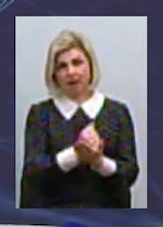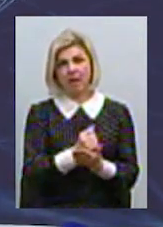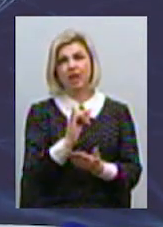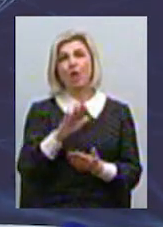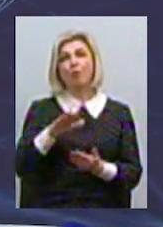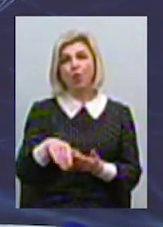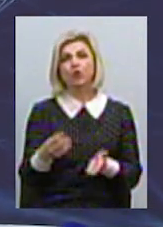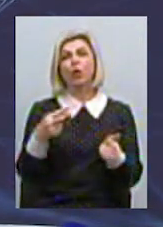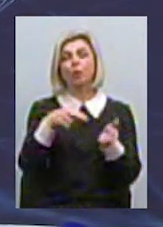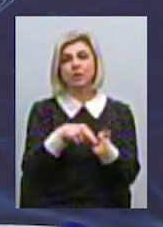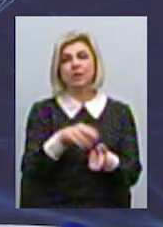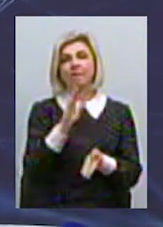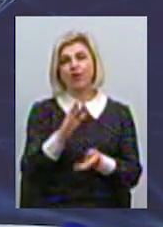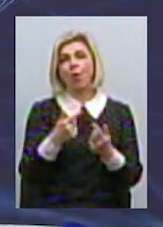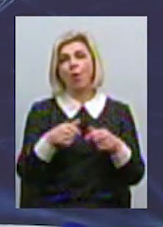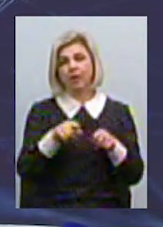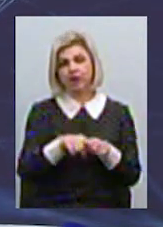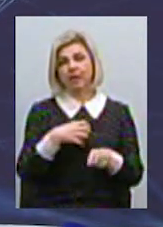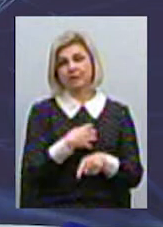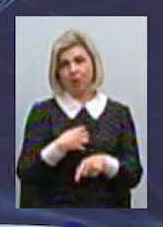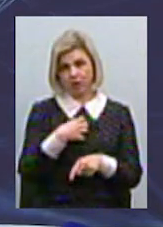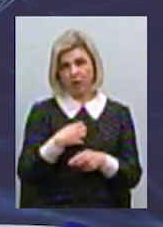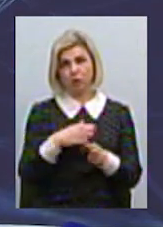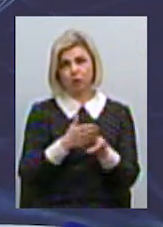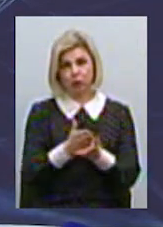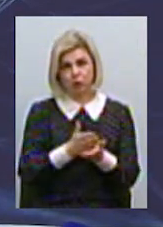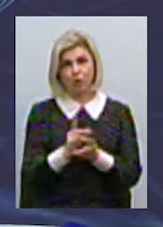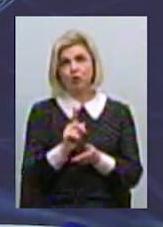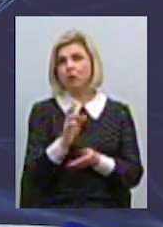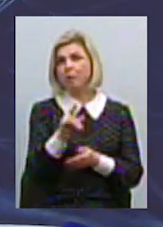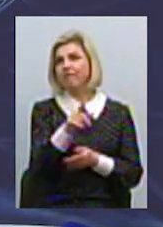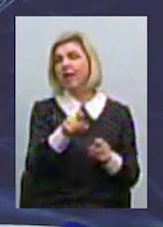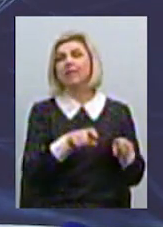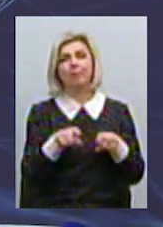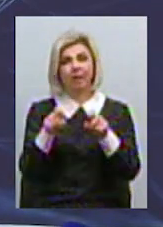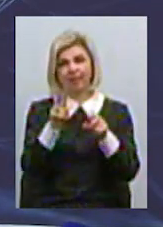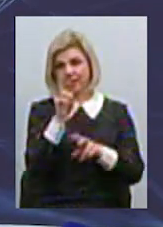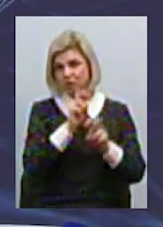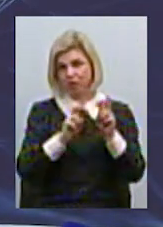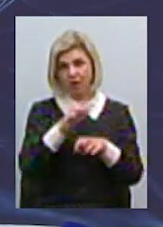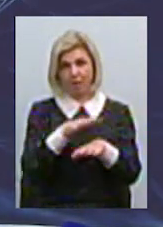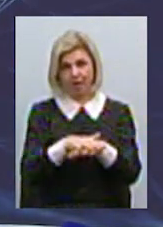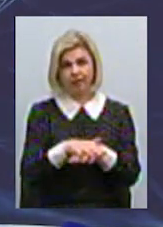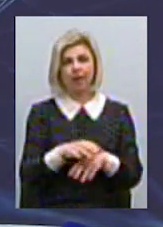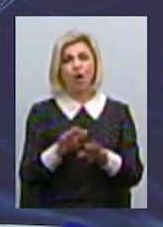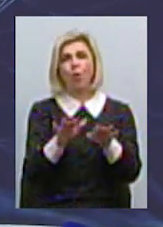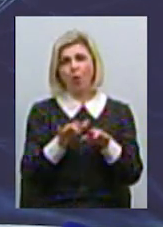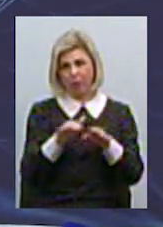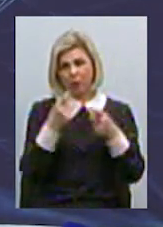ще в державних відділах державної виконавчої служби, для того, щоб ви не бігали і не шукали банківські установи. Комп'ютерна техніка